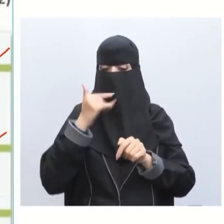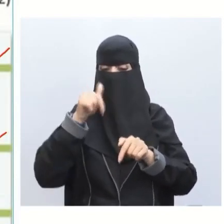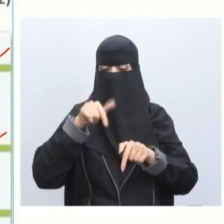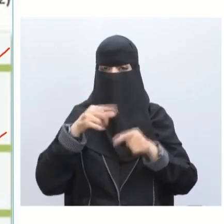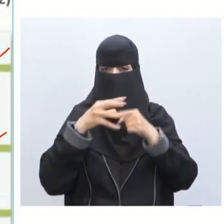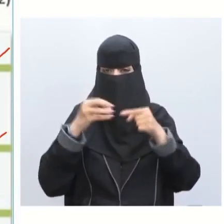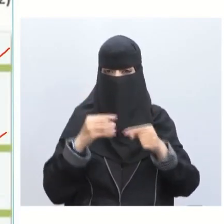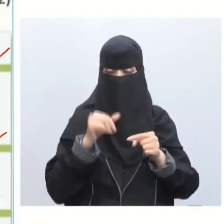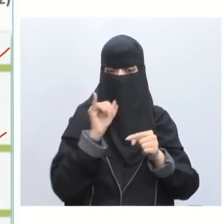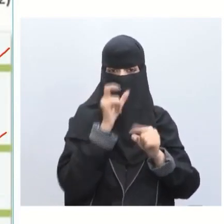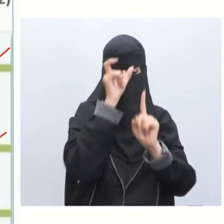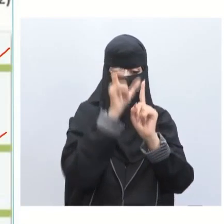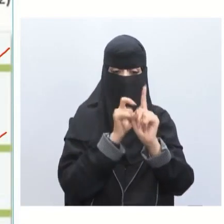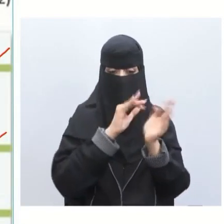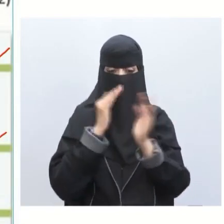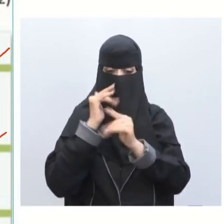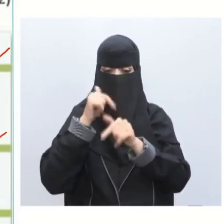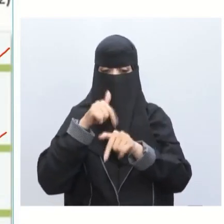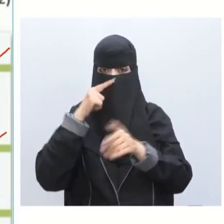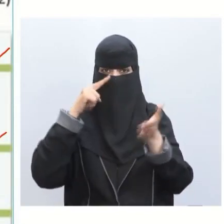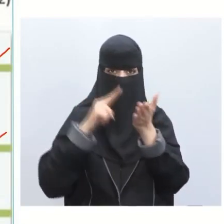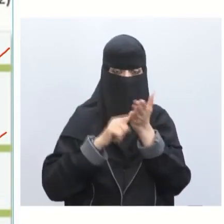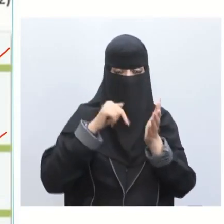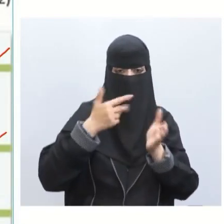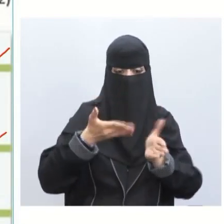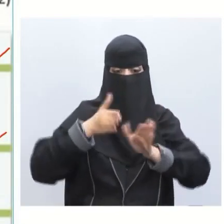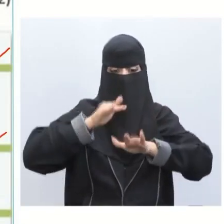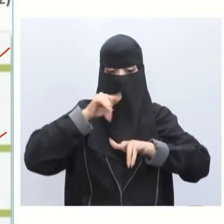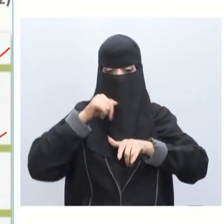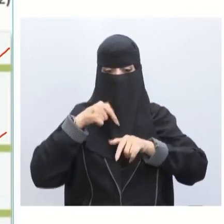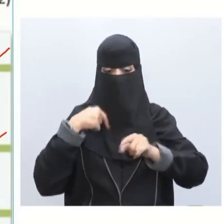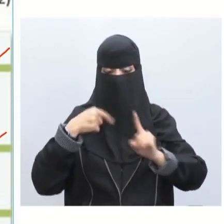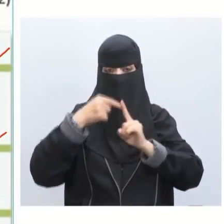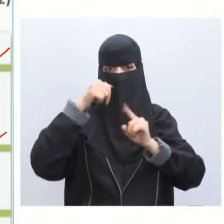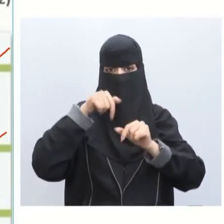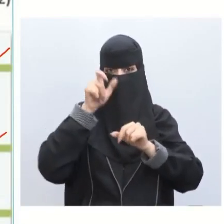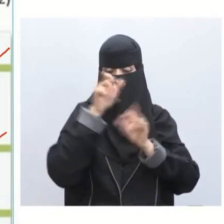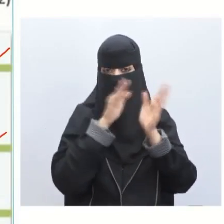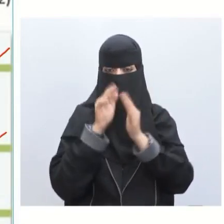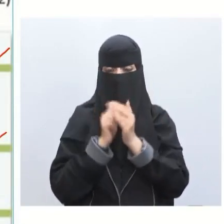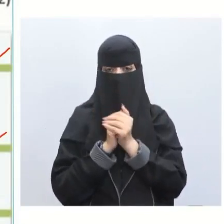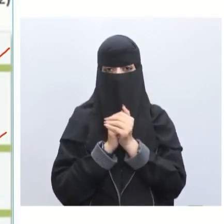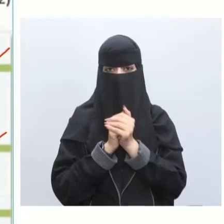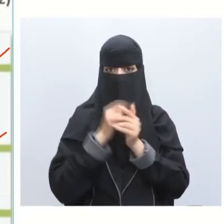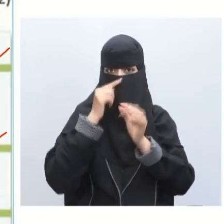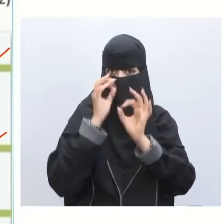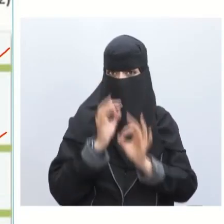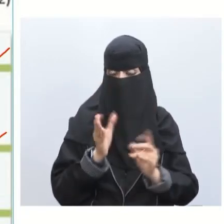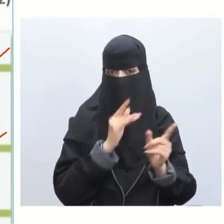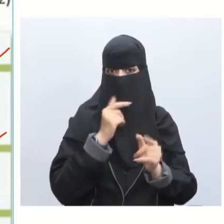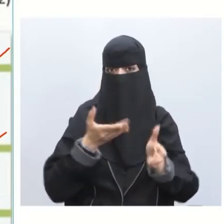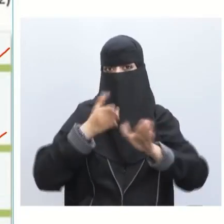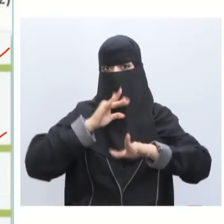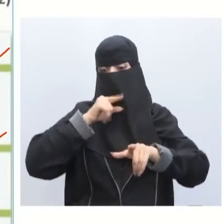عاطفيا عن طريق الاهانه والس ريه والتقليل منهم من شانهم بشكل متعمد